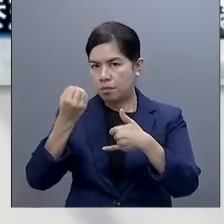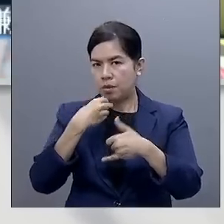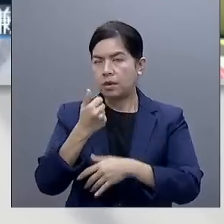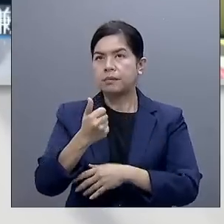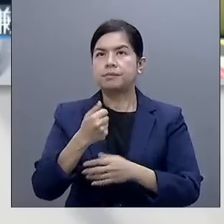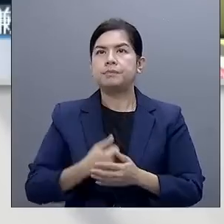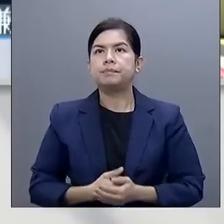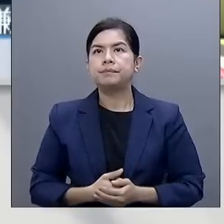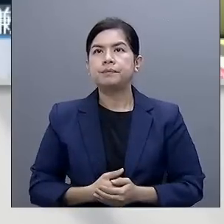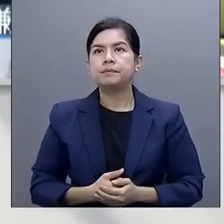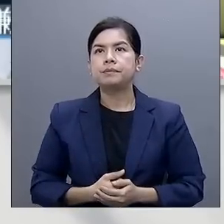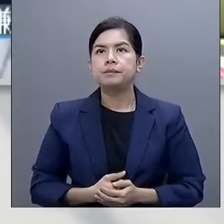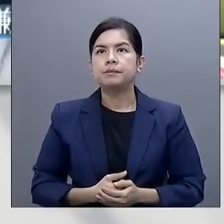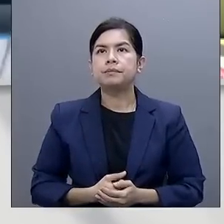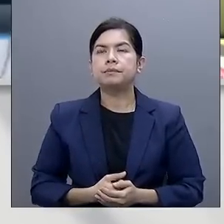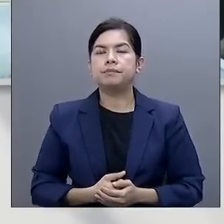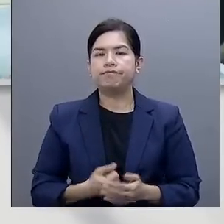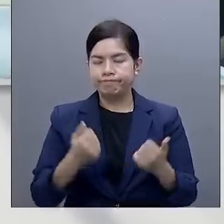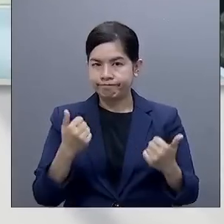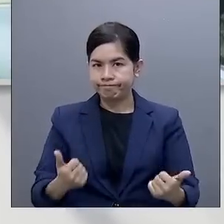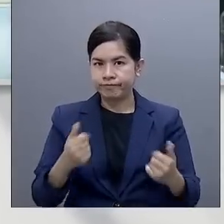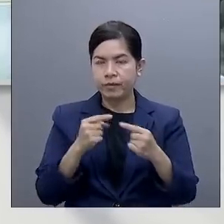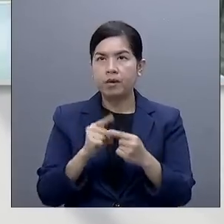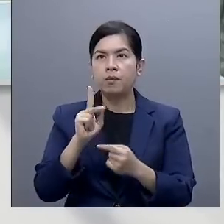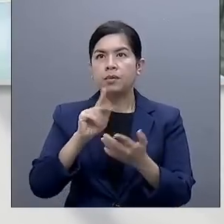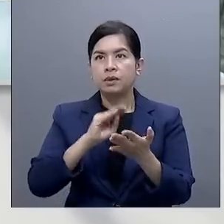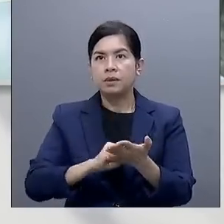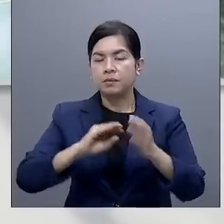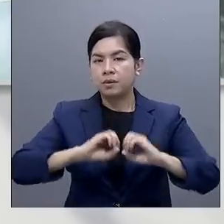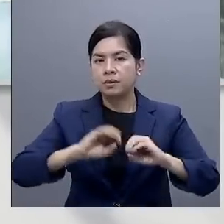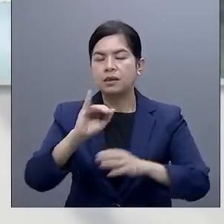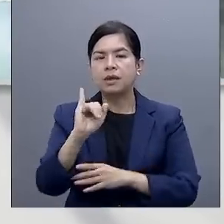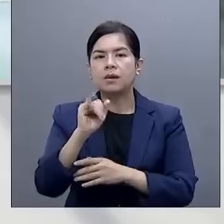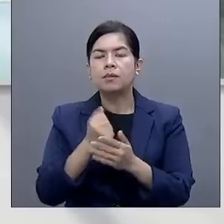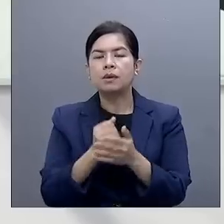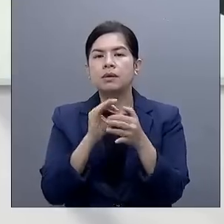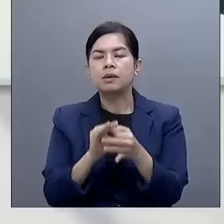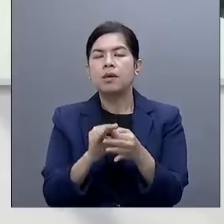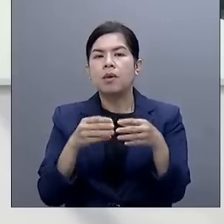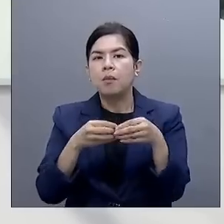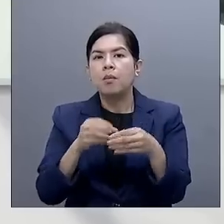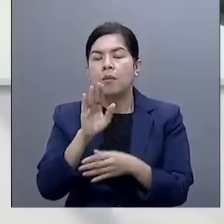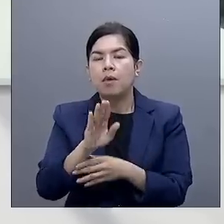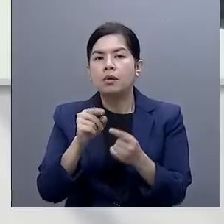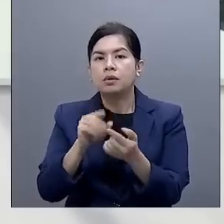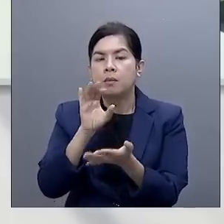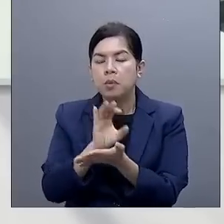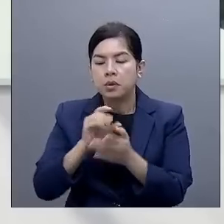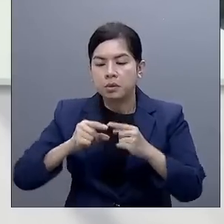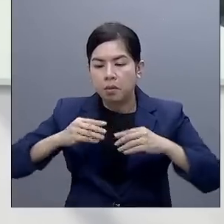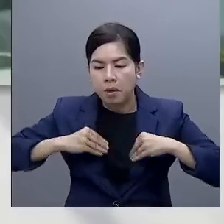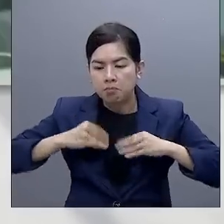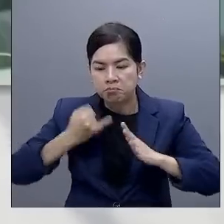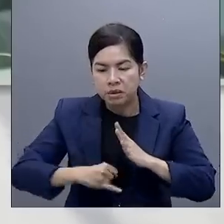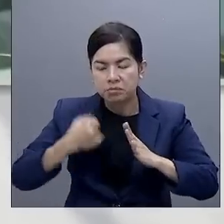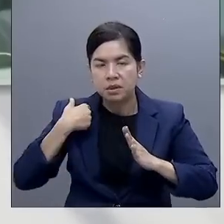ถึงแม้ขณะนี้นะครับก็ยังไม่ได้มีการยืนยันข้อมูลที่ชัดเจนนะครับว่าตำรวจมีการรับสารภาพจริงหรือไม่ครับแต่ตำรวจนั้นได้ส่งหลักฐานเป็น